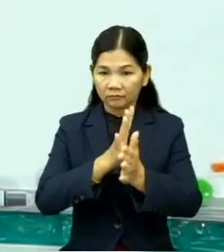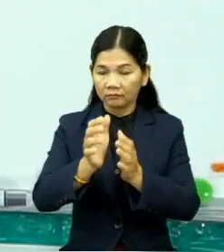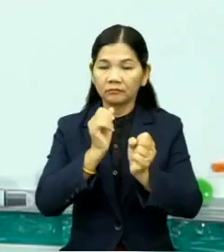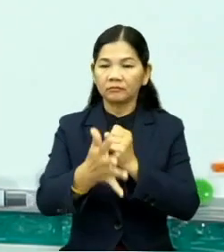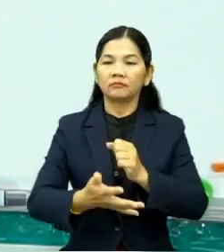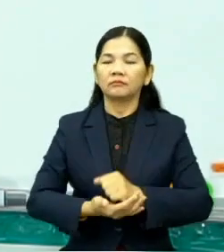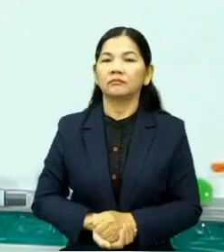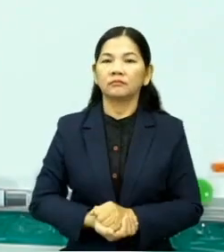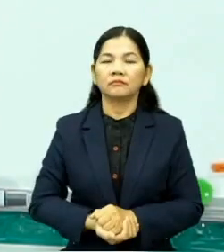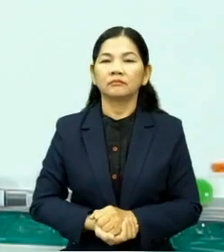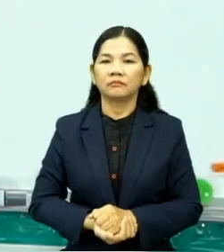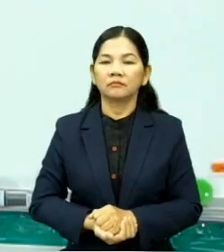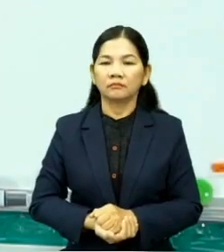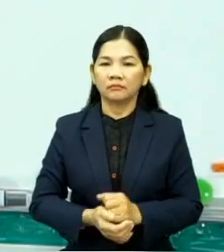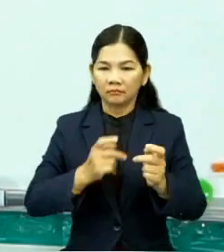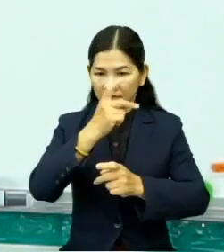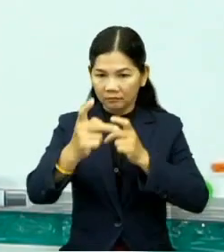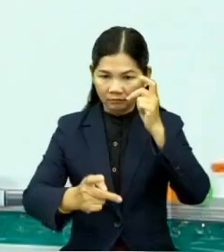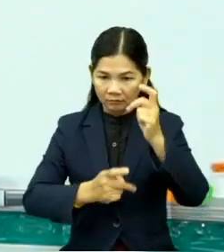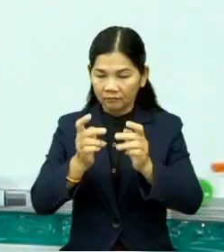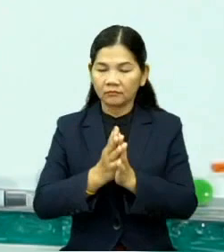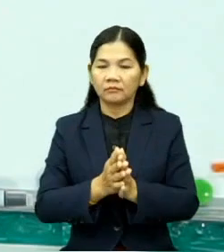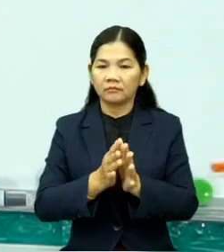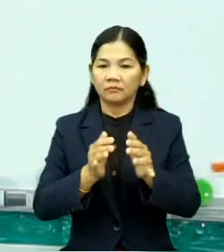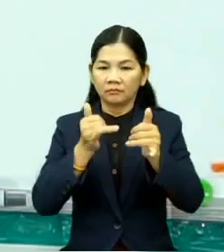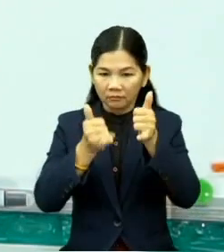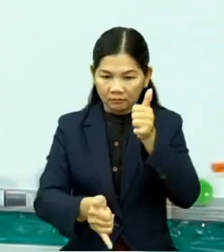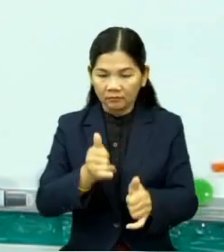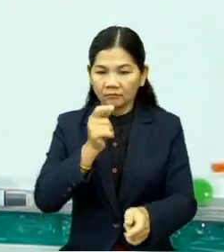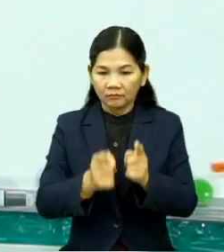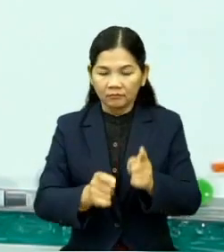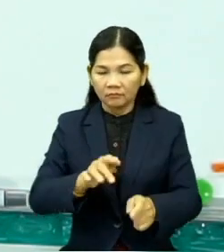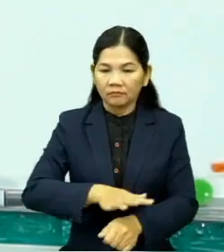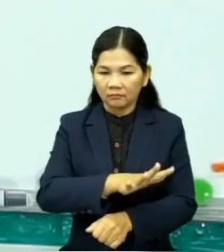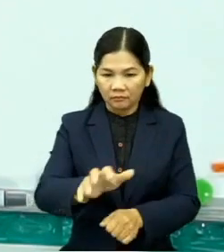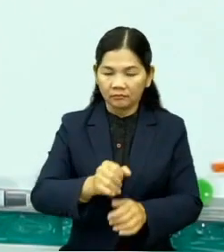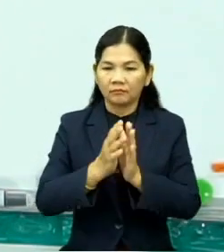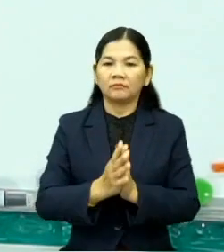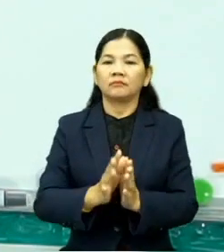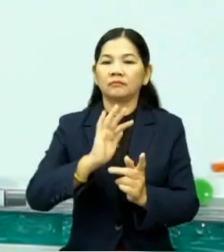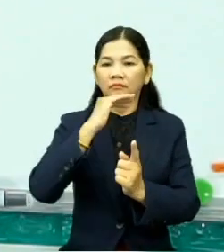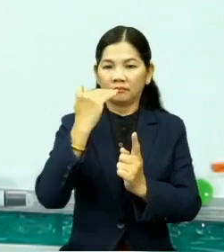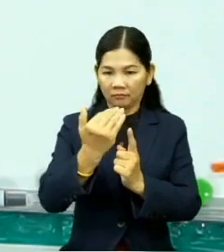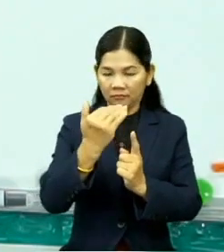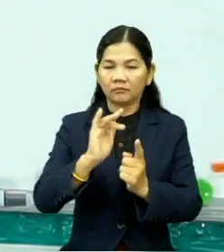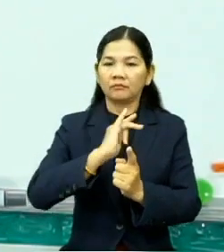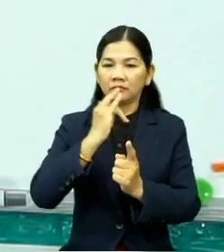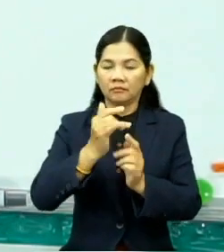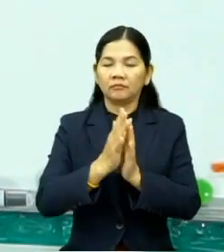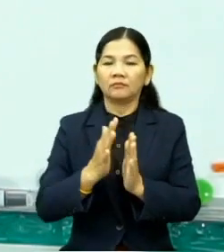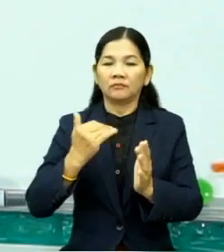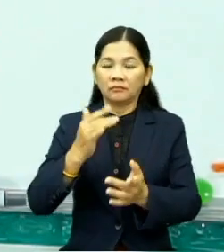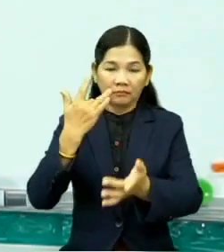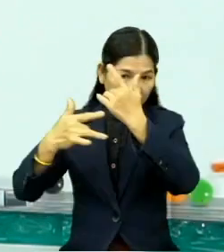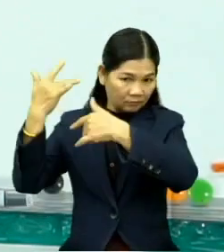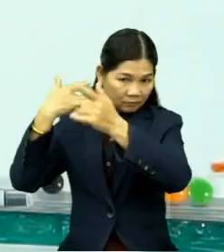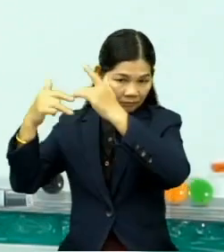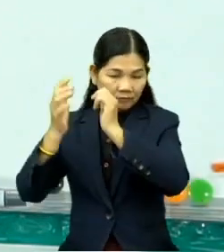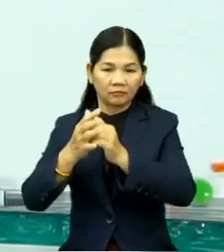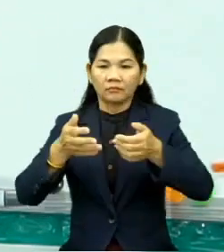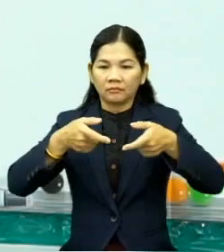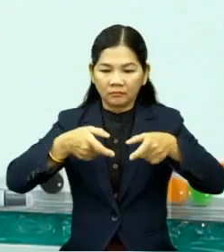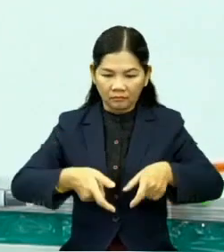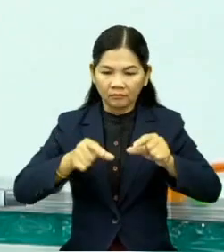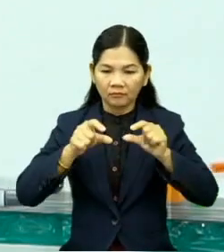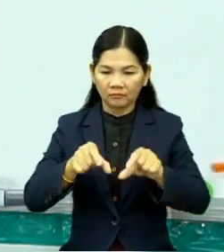មដោតន្ត្រីខ្មែរជាសិល្បៈបុរាណដែលកើ